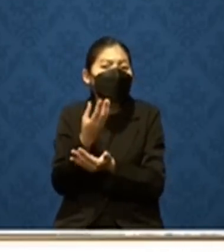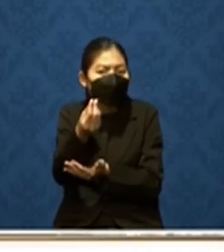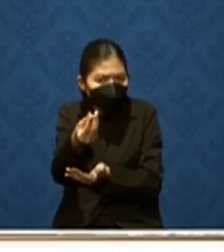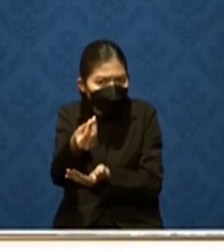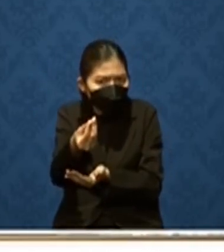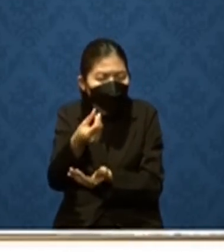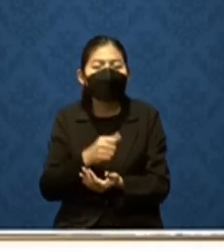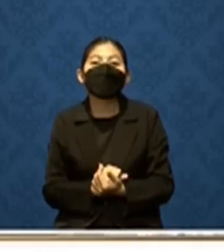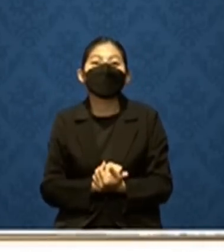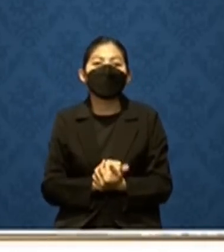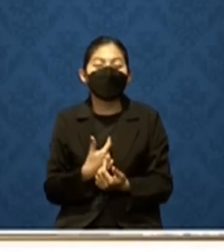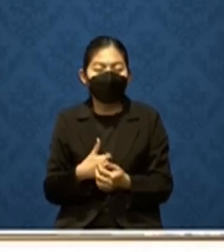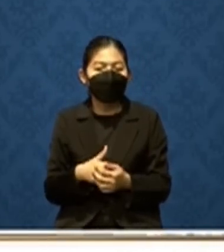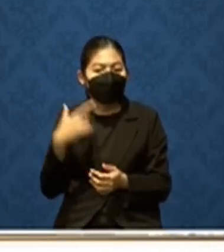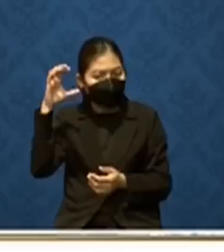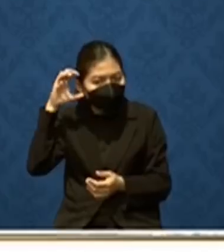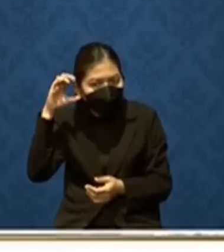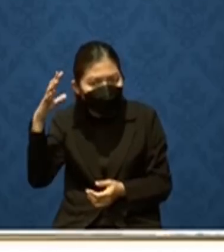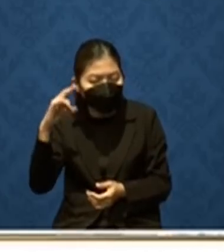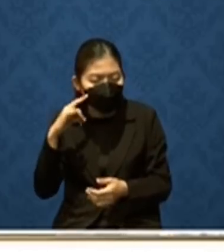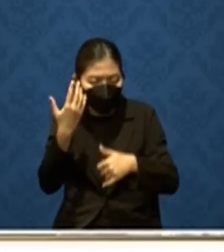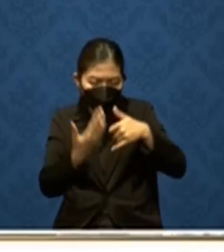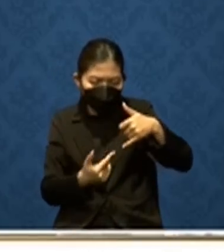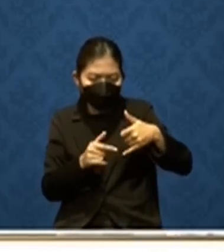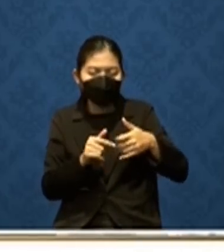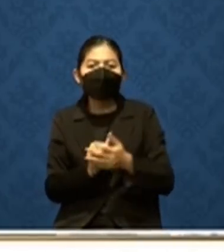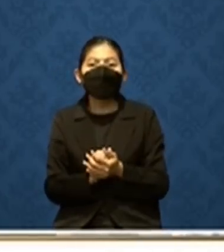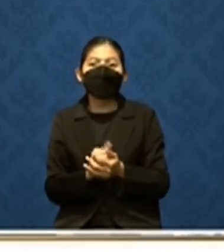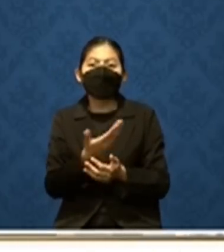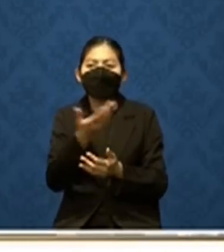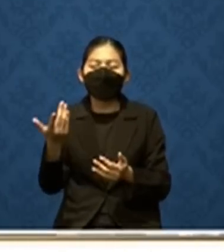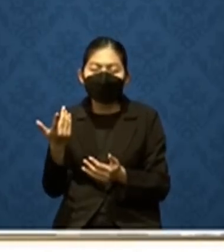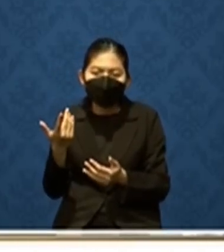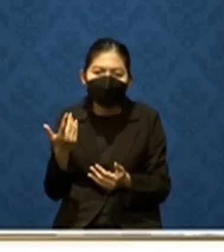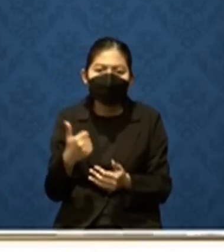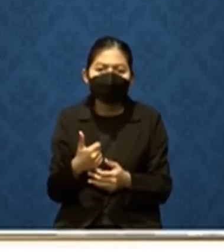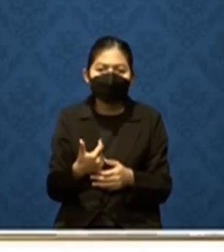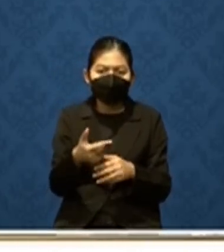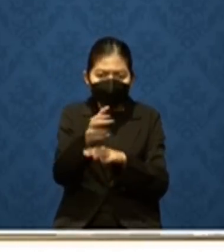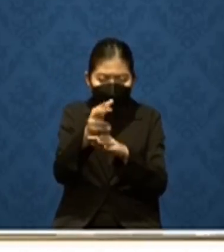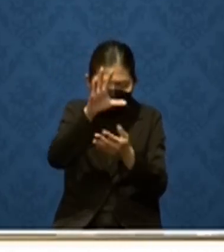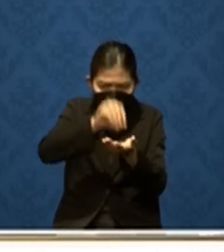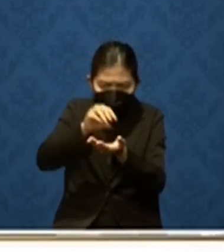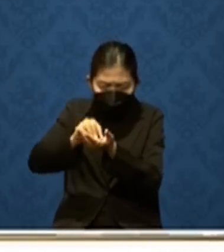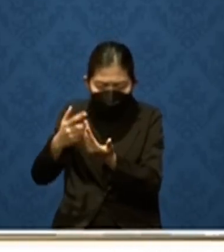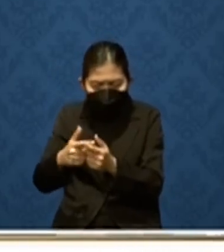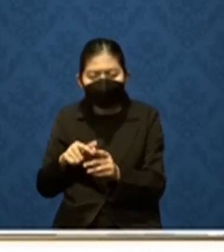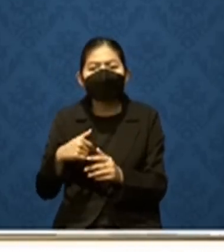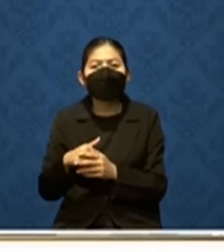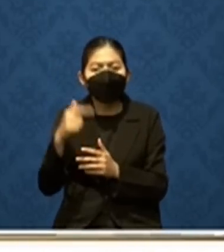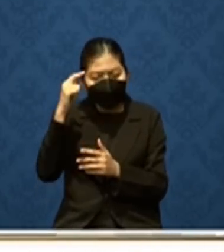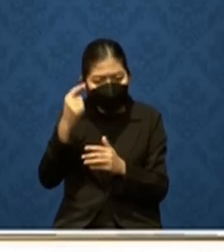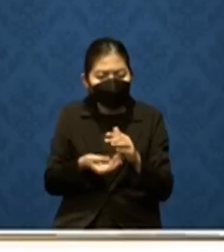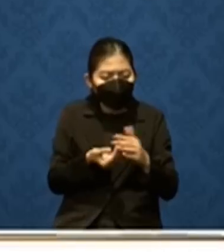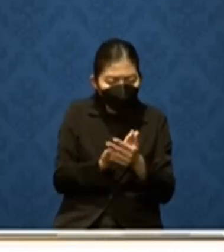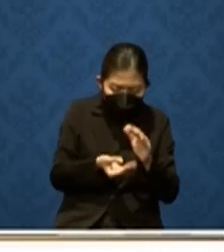การโหวตมติไม่แพงใจในสุมาจนตีแพงหมดแล้วครับ 3พคเท่าไหร่ 3แล้วเมื่อกี้เท่าไหร่ของพรรค